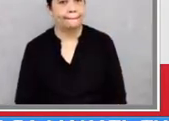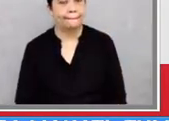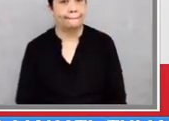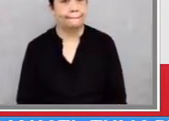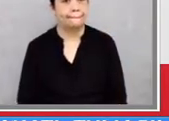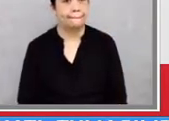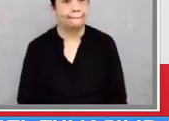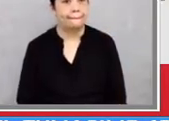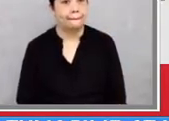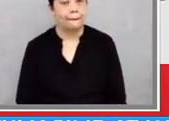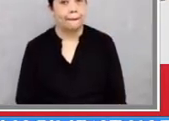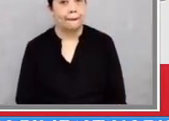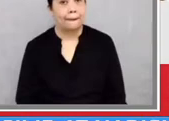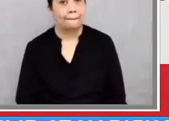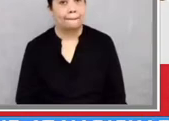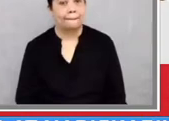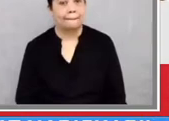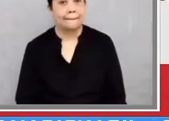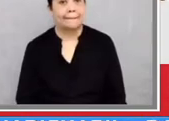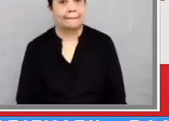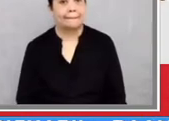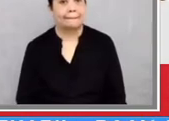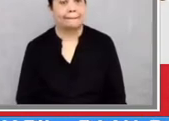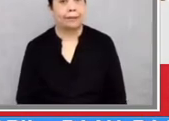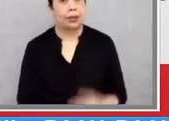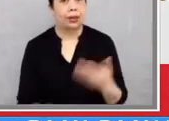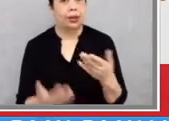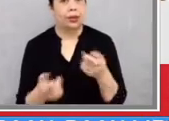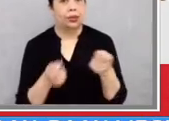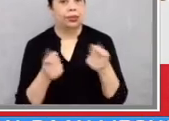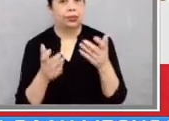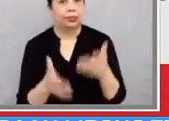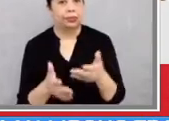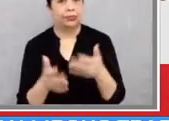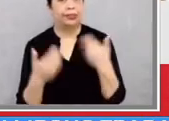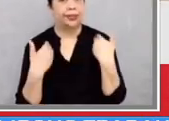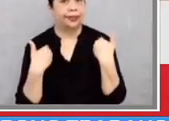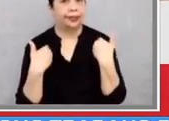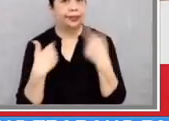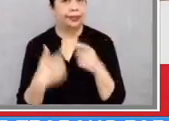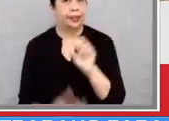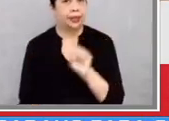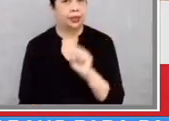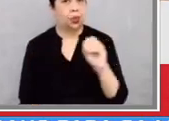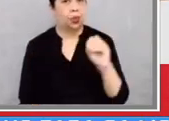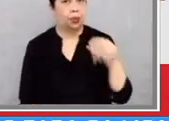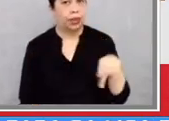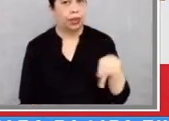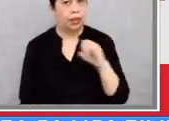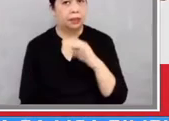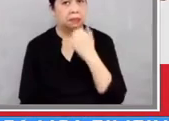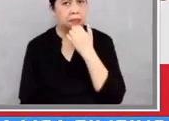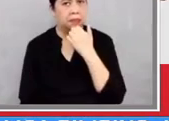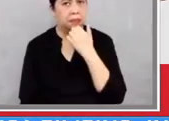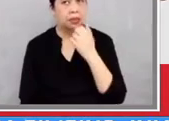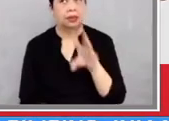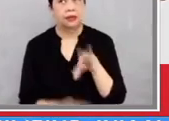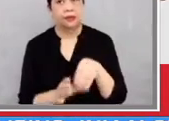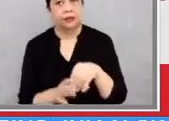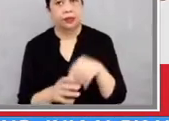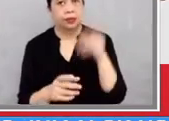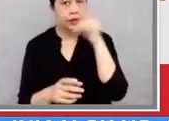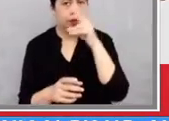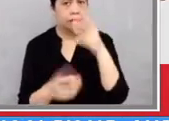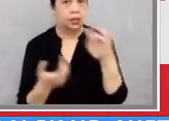Ah, well, okay. Yung ating operators naman eh, meron naman kaming SOP pagka meron mga involvement sa mga